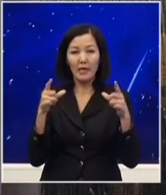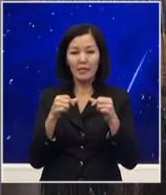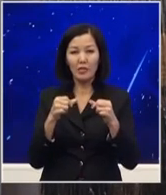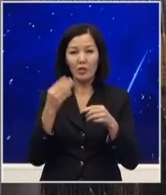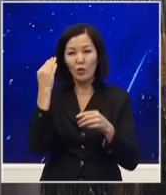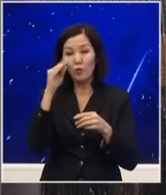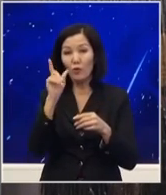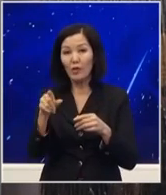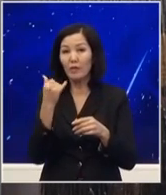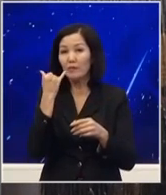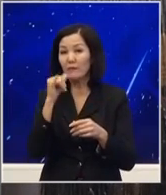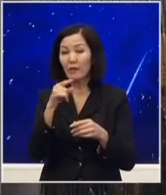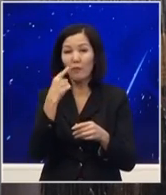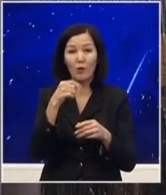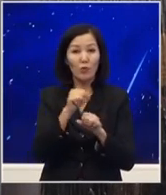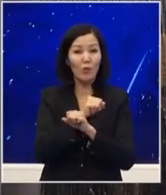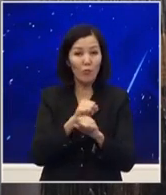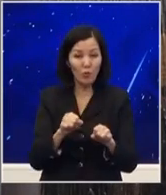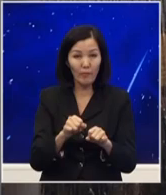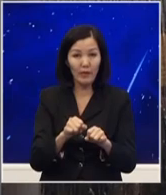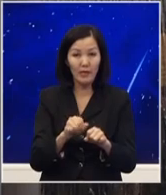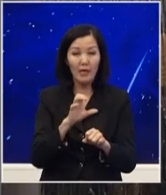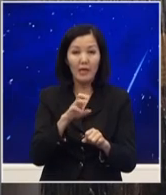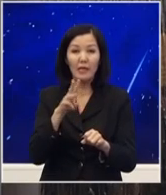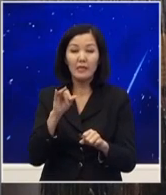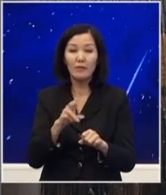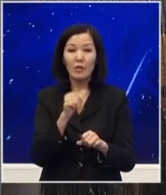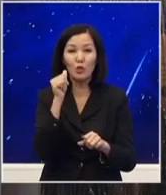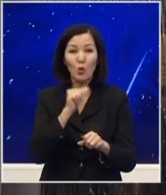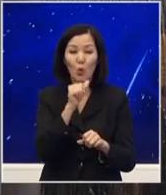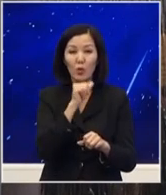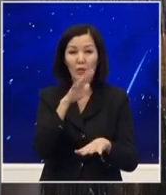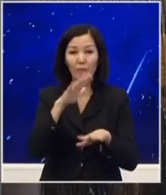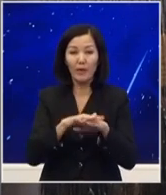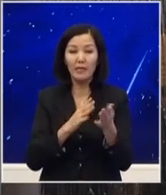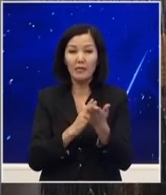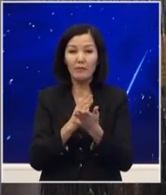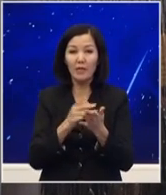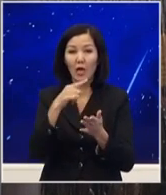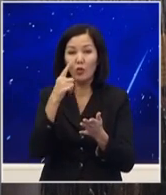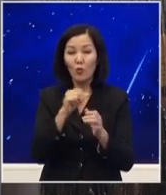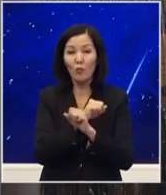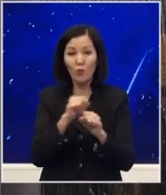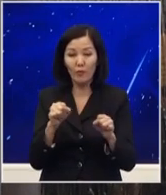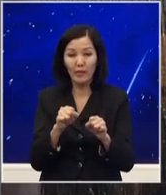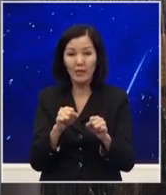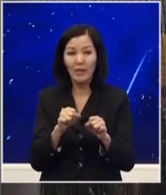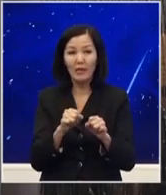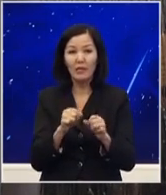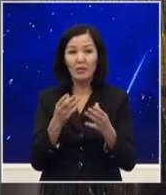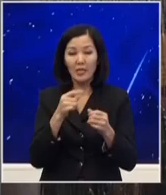адамдарға хабарламауларыңызды сұраймыз. СМС хабарламадағы кодты банк қызметкерлеріне де хабарламаңыз.